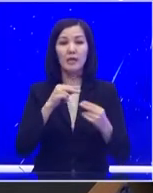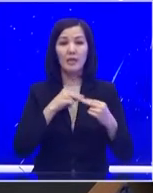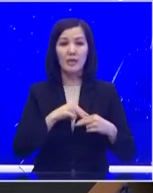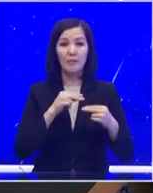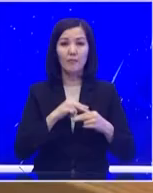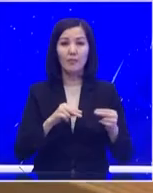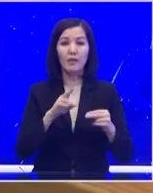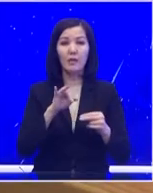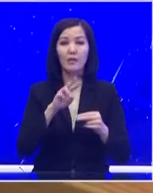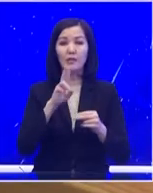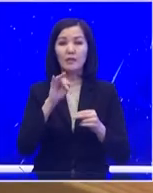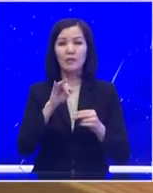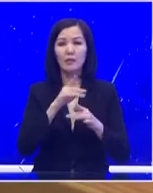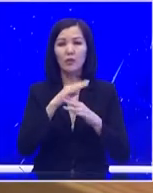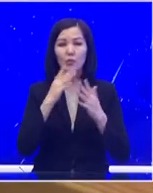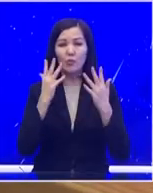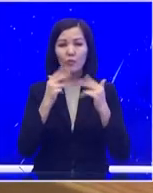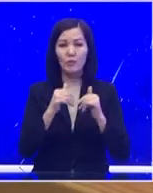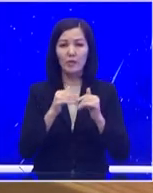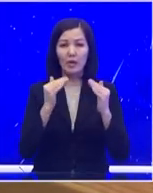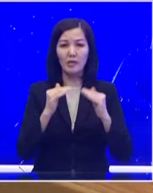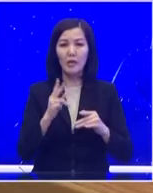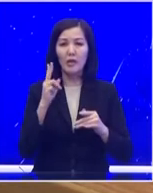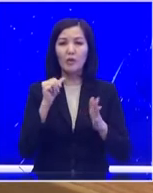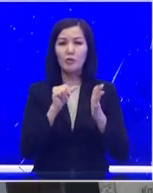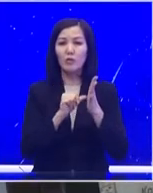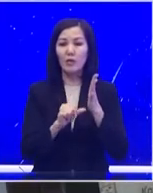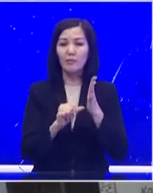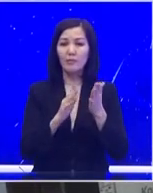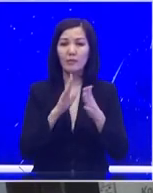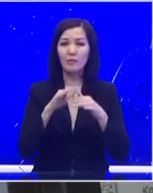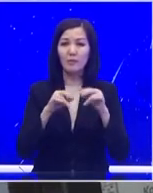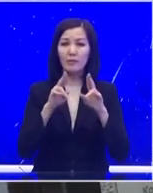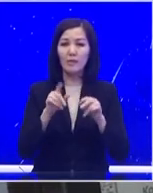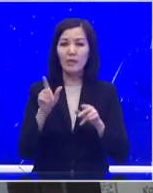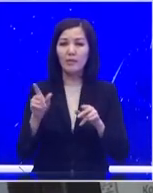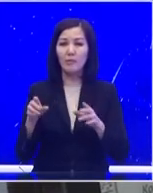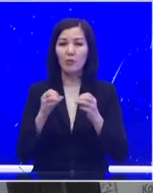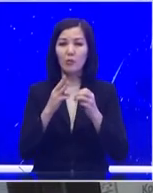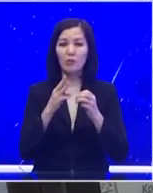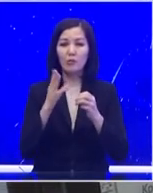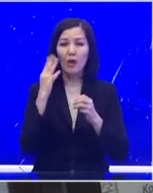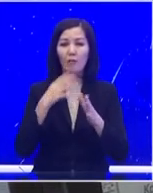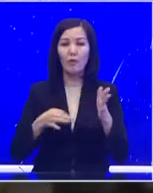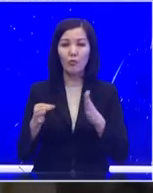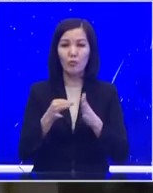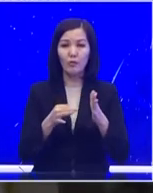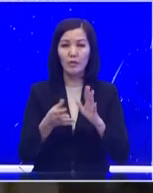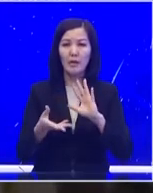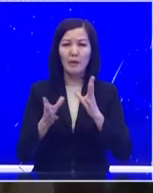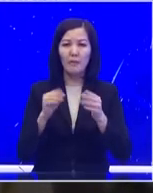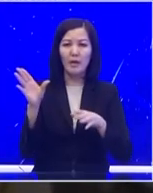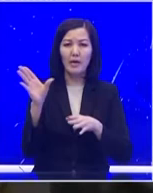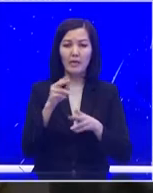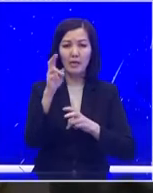саны үнемі қысқарып келеді. Бүгінде елімізде мұндай 260 маман бар, оның 13-і Алматы облысында. Сондықтан барлық